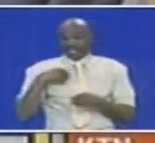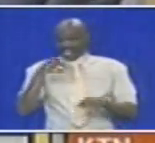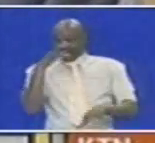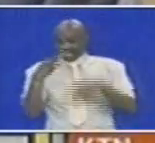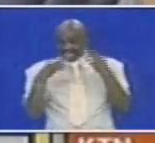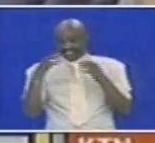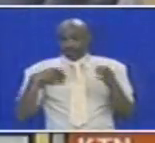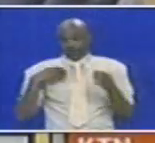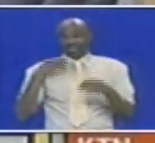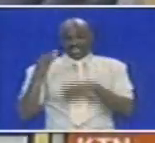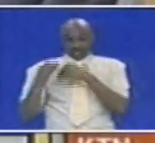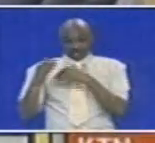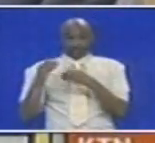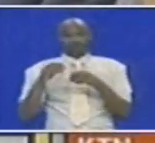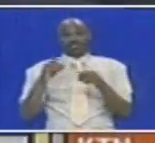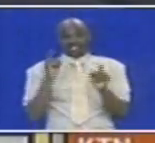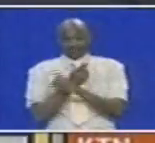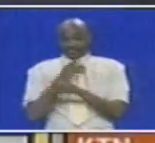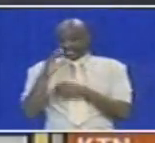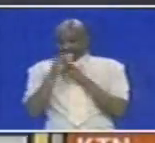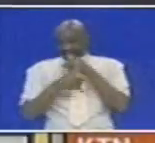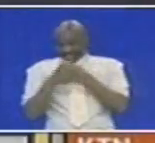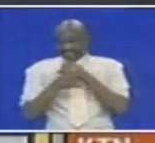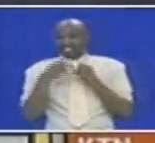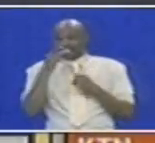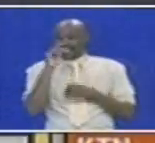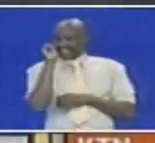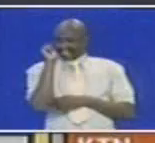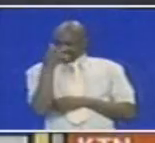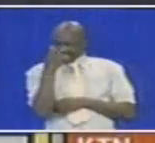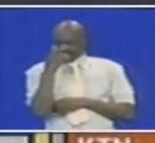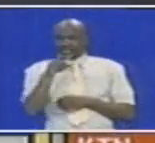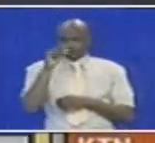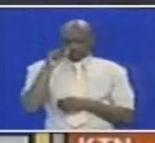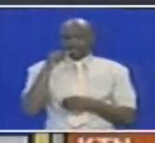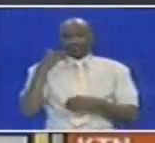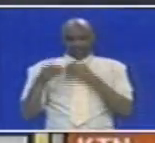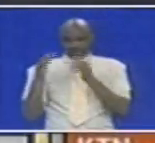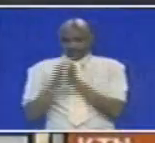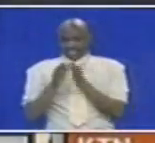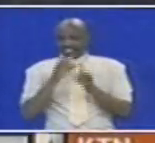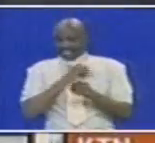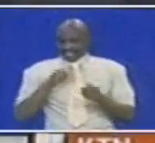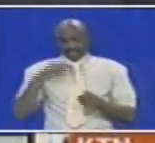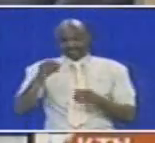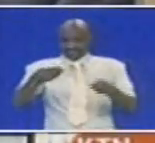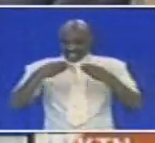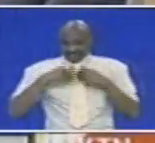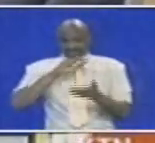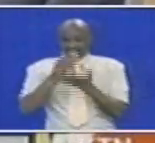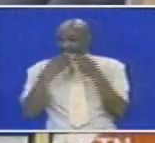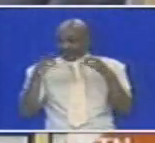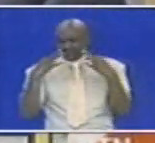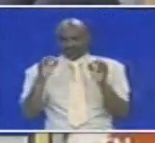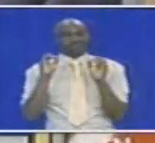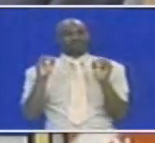ushirikiano wa mataifa anasema Kenya kuchagua kushirikiana na Uchina si kumaanisha kwamba Uchina inatupa misaada ya bure. Because the Chinese are not